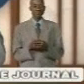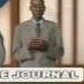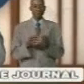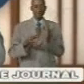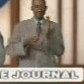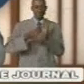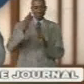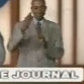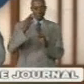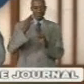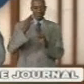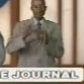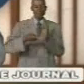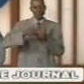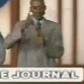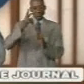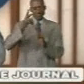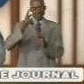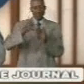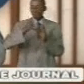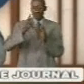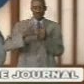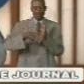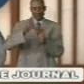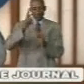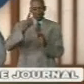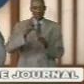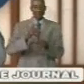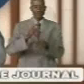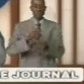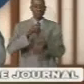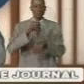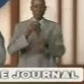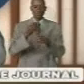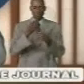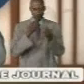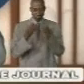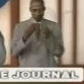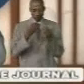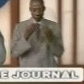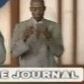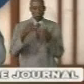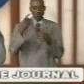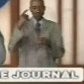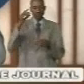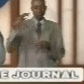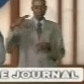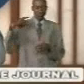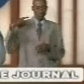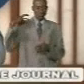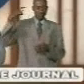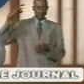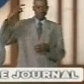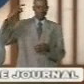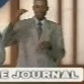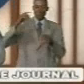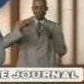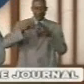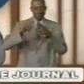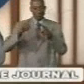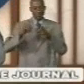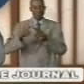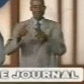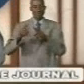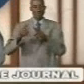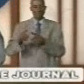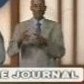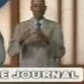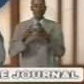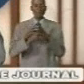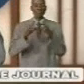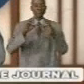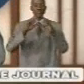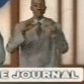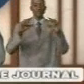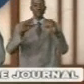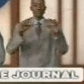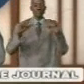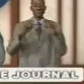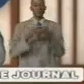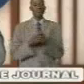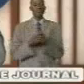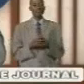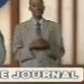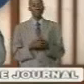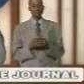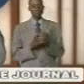offert par le secrétaire général de la francophonie au chef des délégations au sommet sur invitation, remise par les agents de